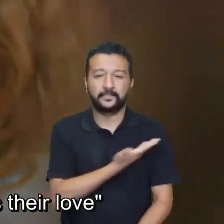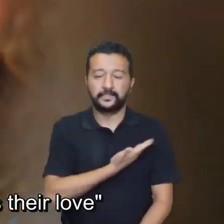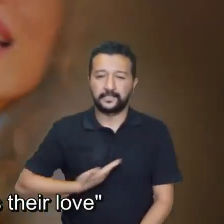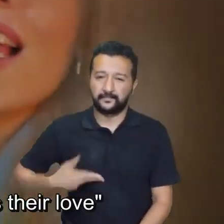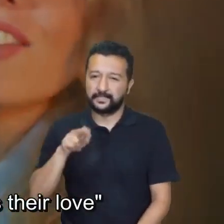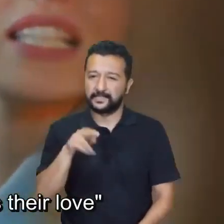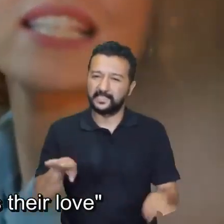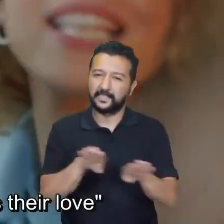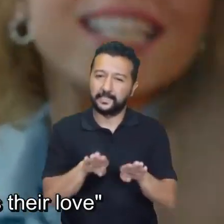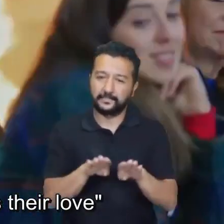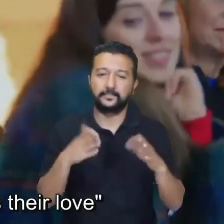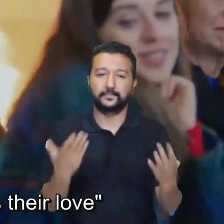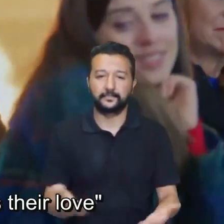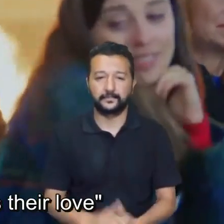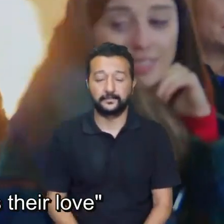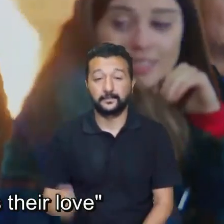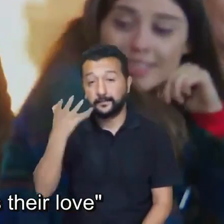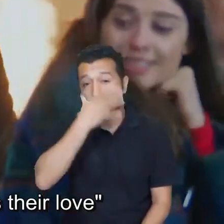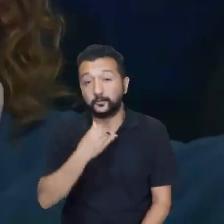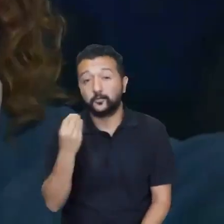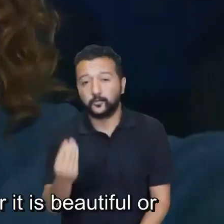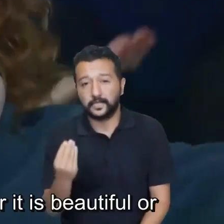acısı, sevgisi kanadı.